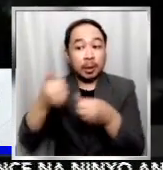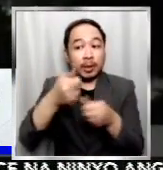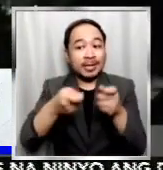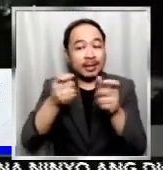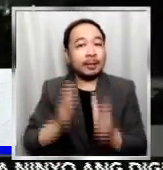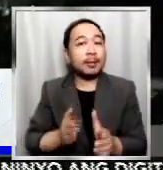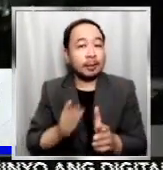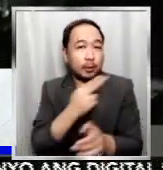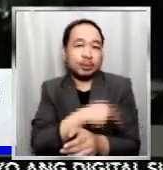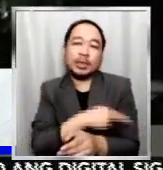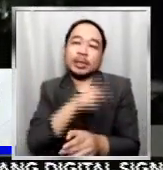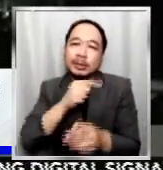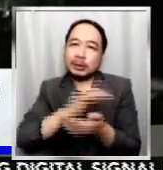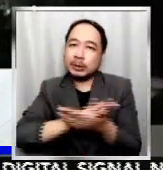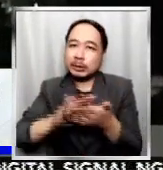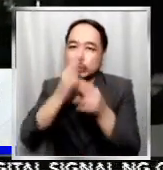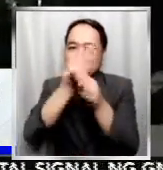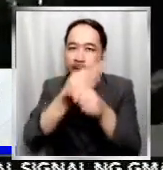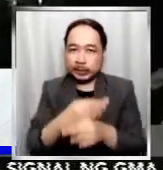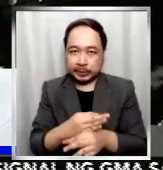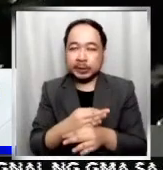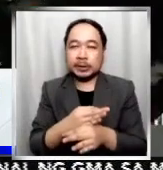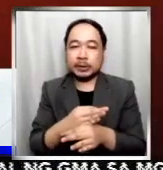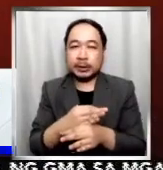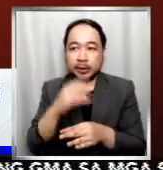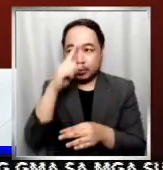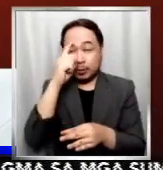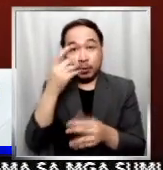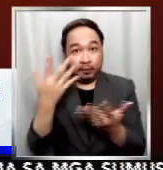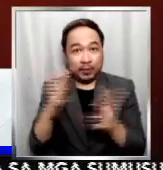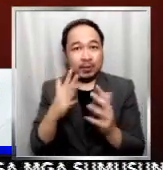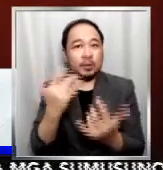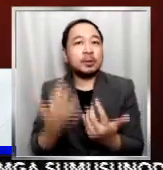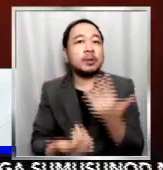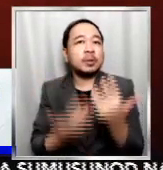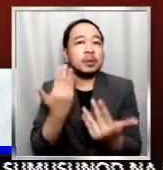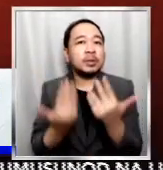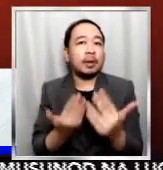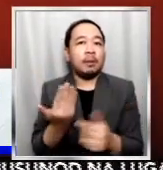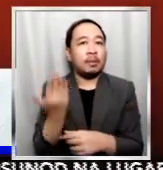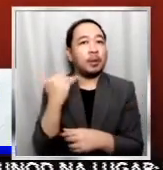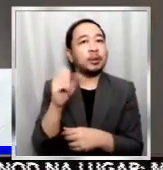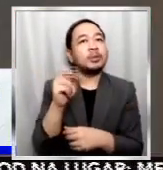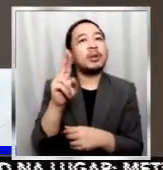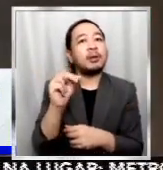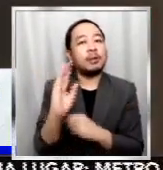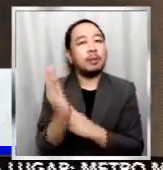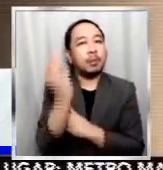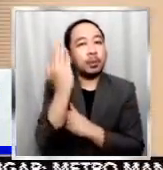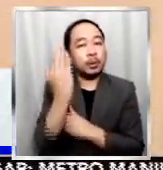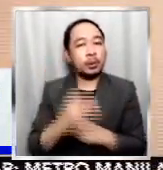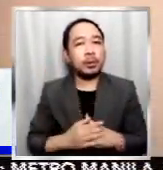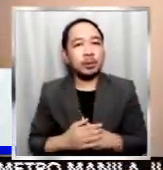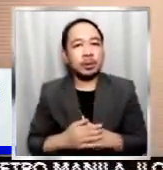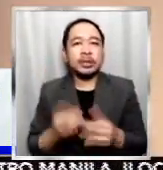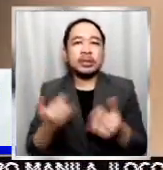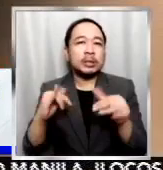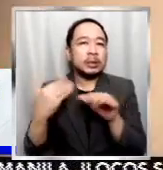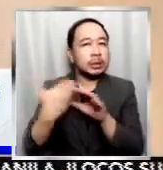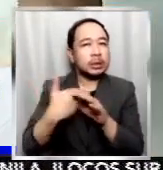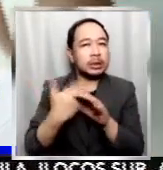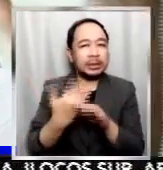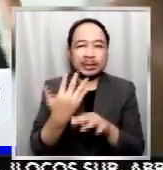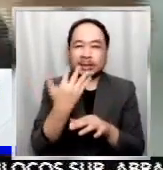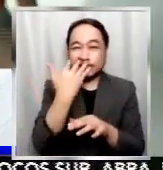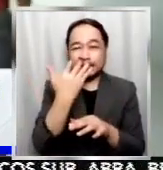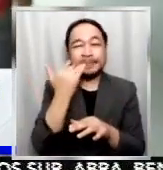pasilidad matapos maganap ang sunog noong Linggo ng madaling araw. May amoy pa rin. So kaya nga we